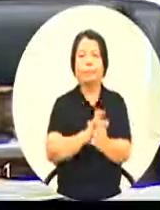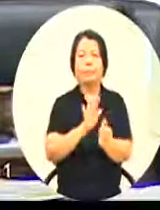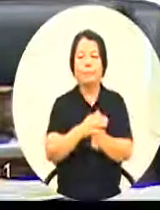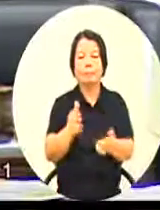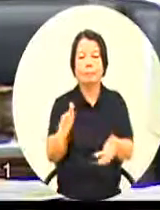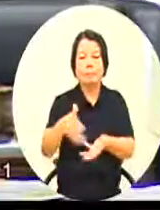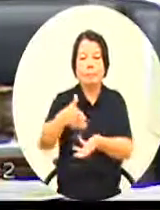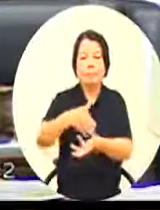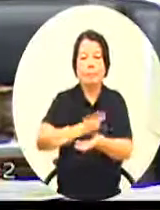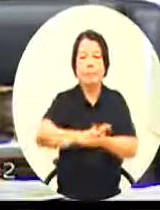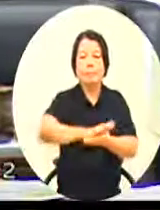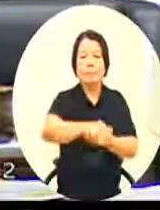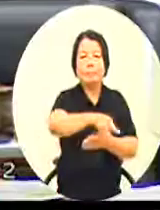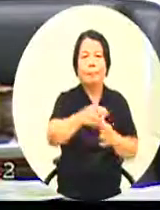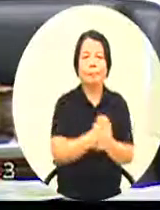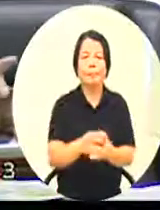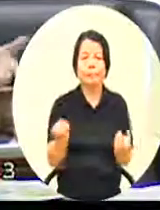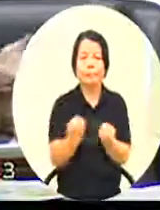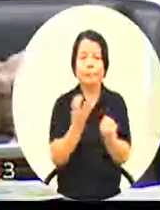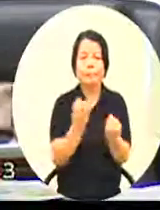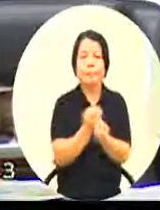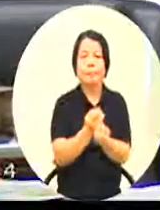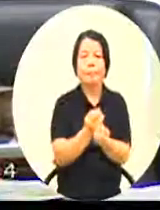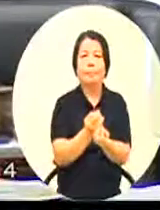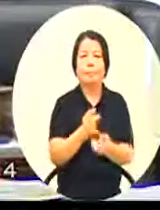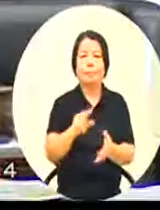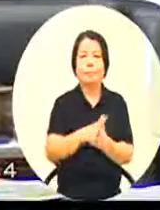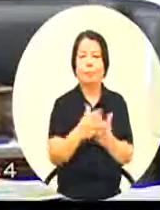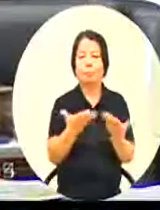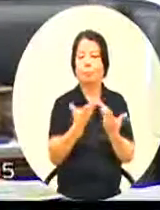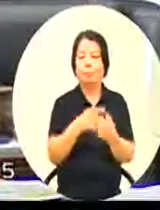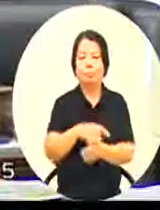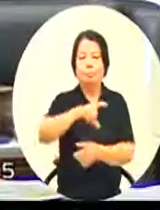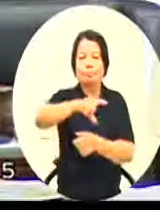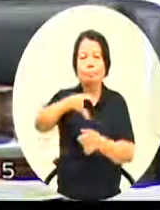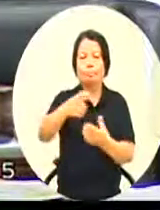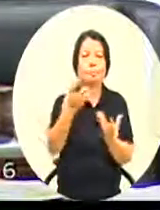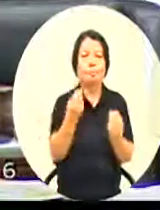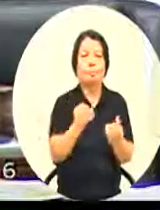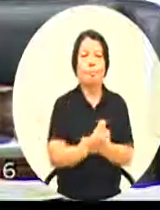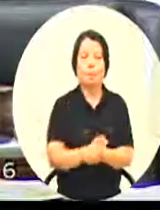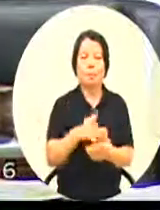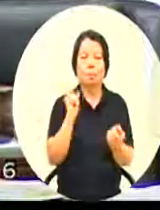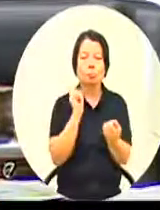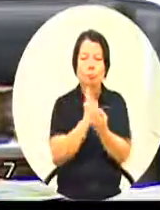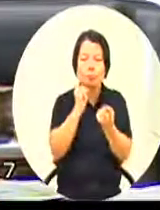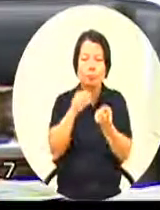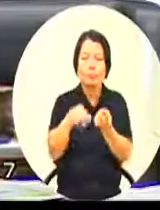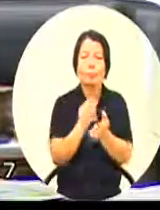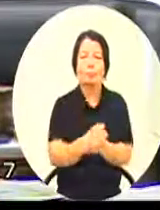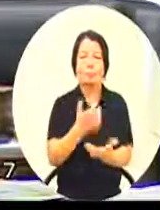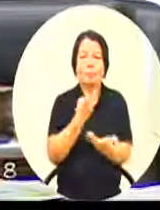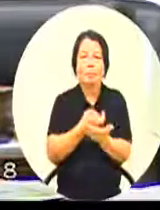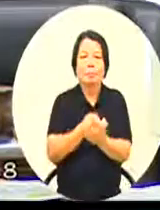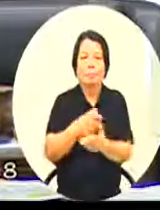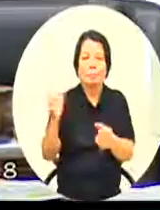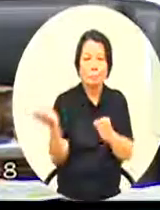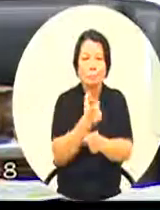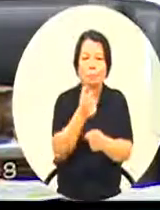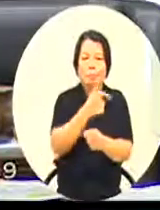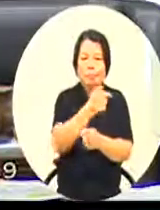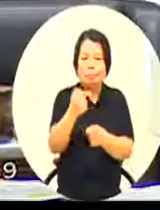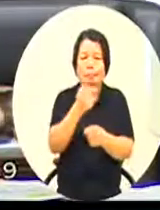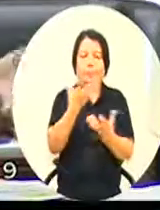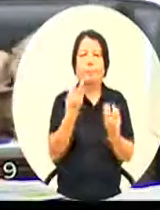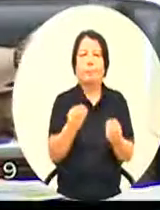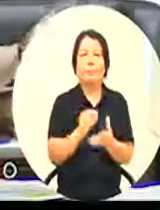哈、哦，灾害的发生可能就找不到窗口，也没有遇到这么严重的台风啊、哦、那